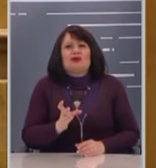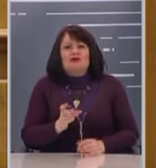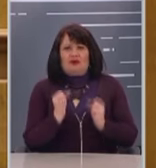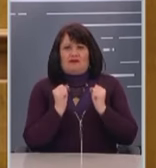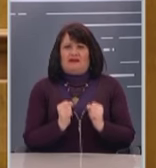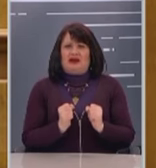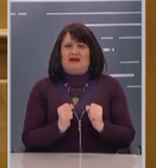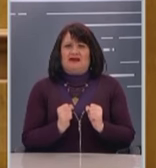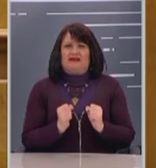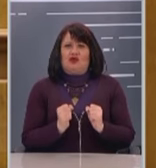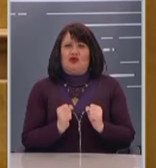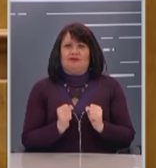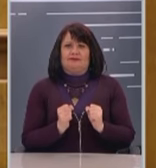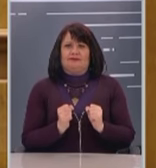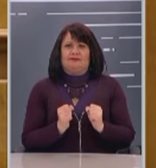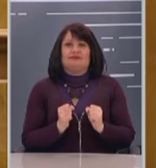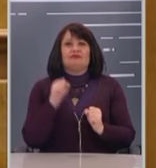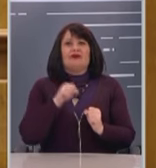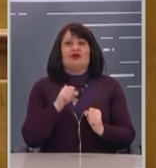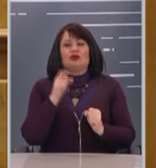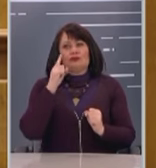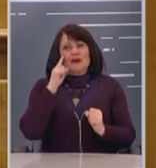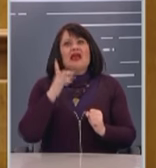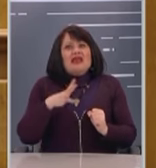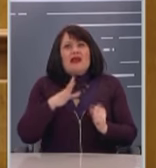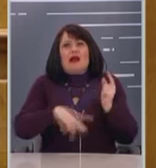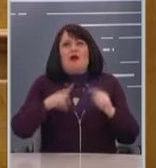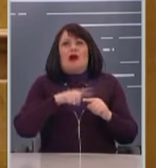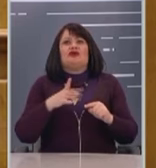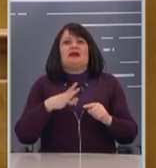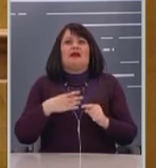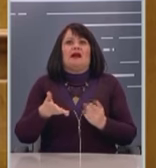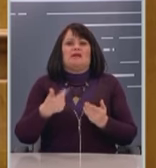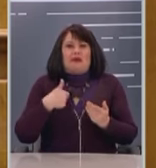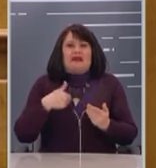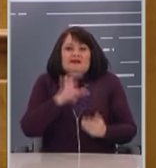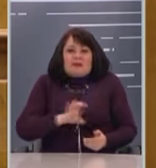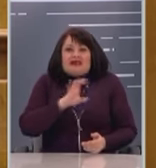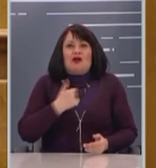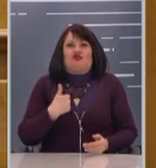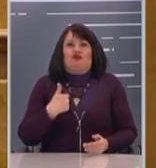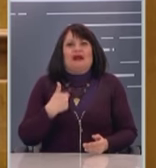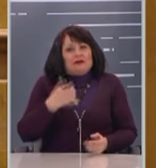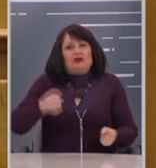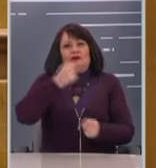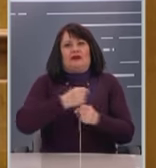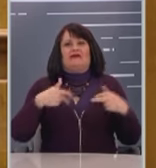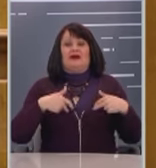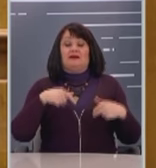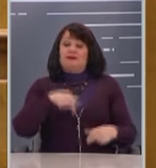βασικά ελαττήρια αυτής της απόφασης. Ένα από τα βασικά κίνητρα. Και σήμερα λοιπόν που θα το